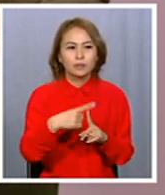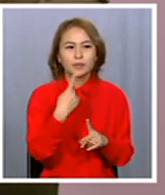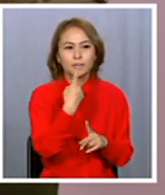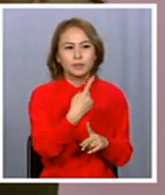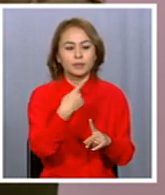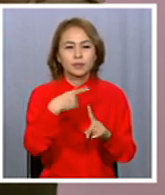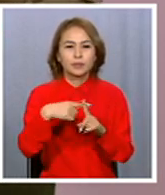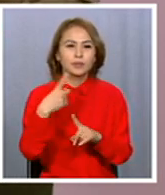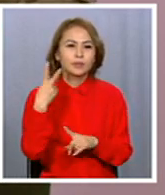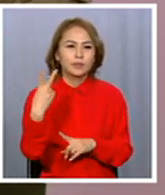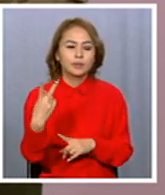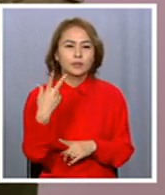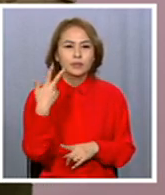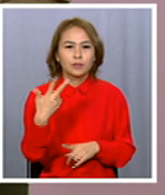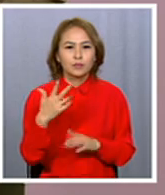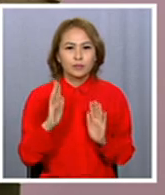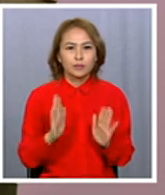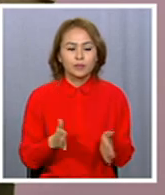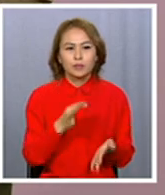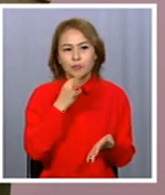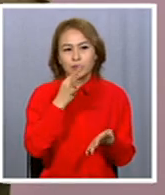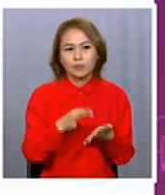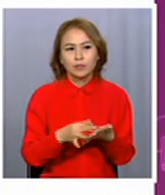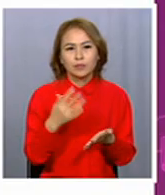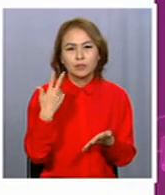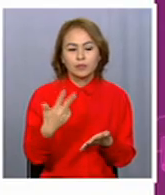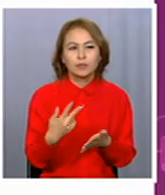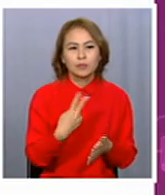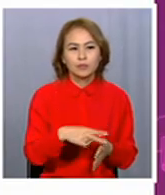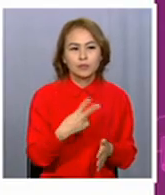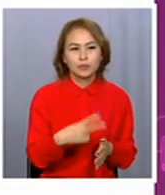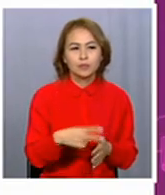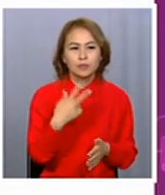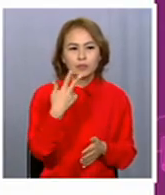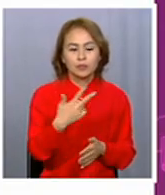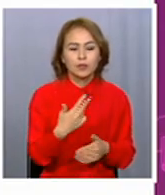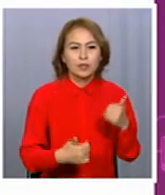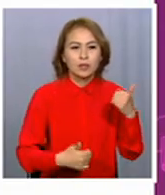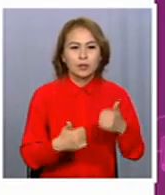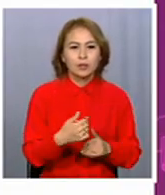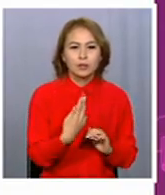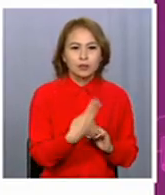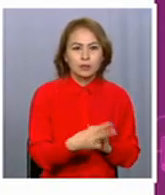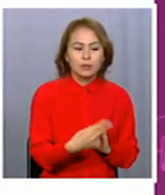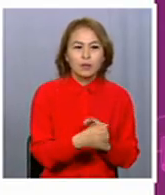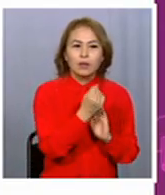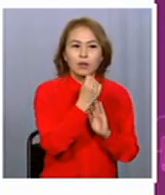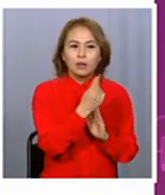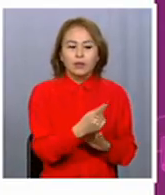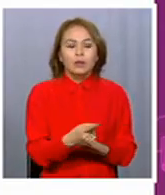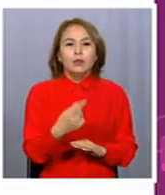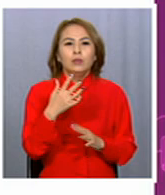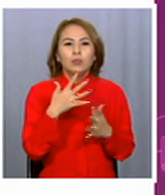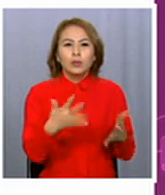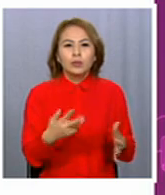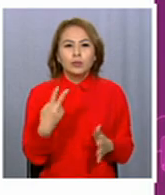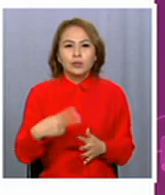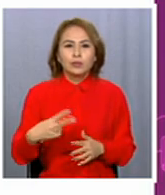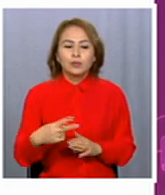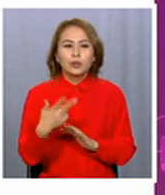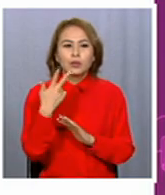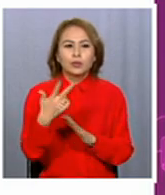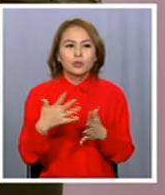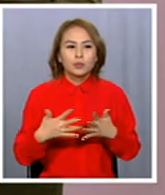2-нің қосындысы 3-ге тең. Жауабы 20-дан 3. Салыстырамыз. 20-дан 11, 20-дан 3-тен